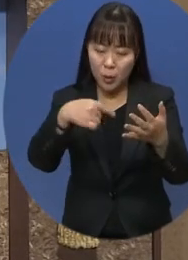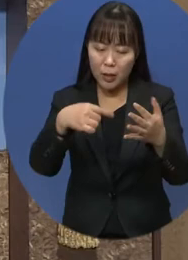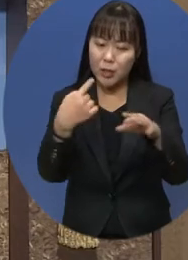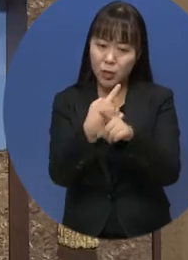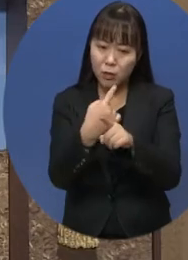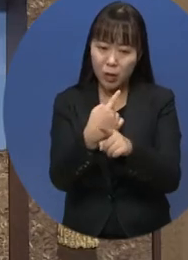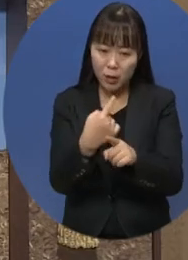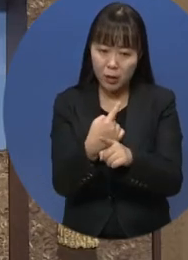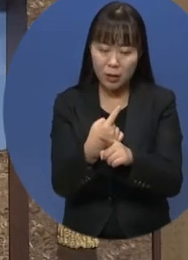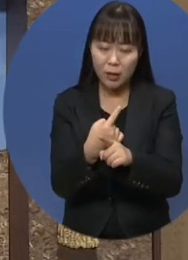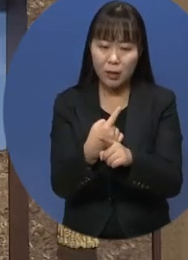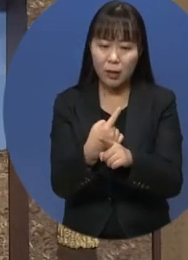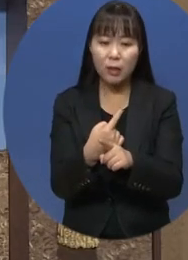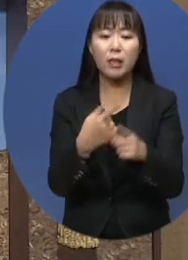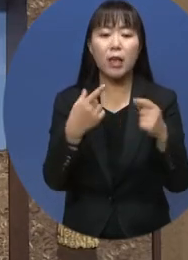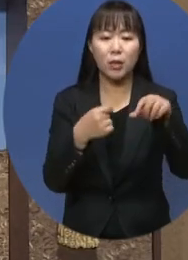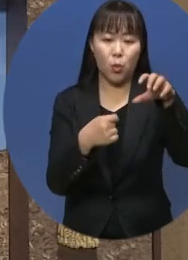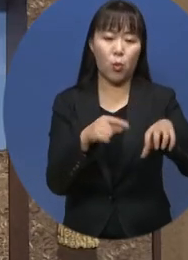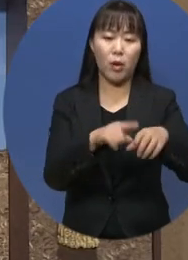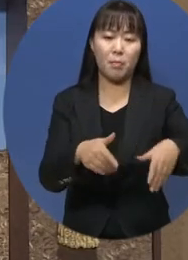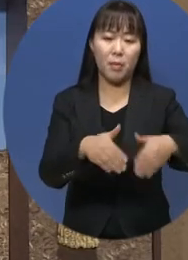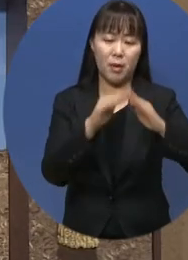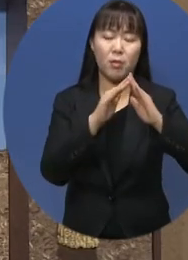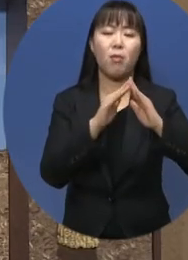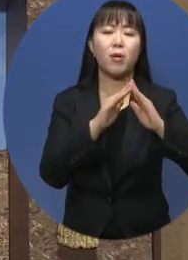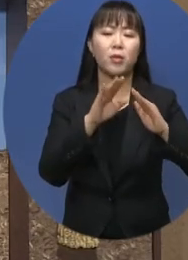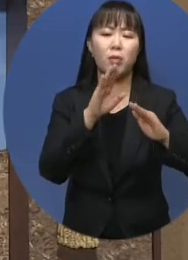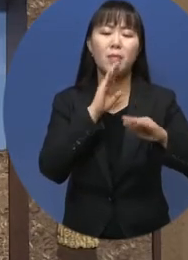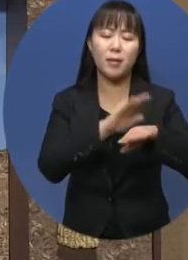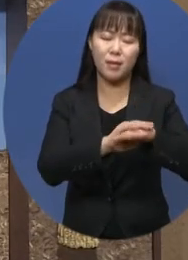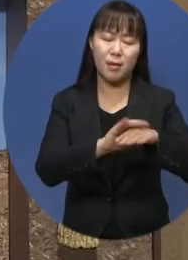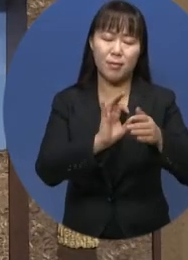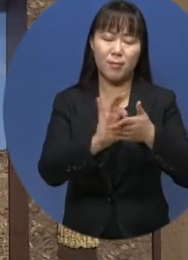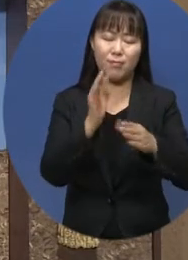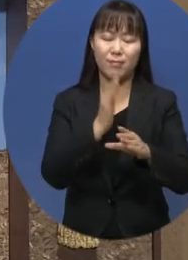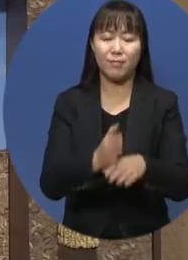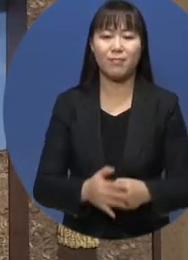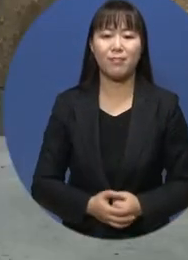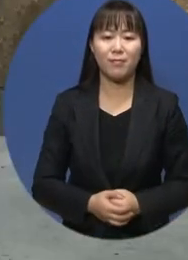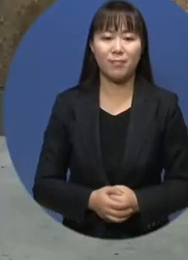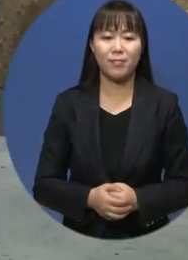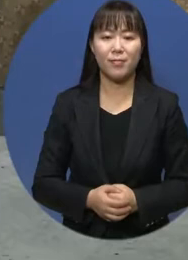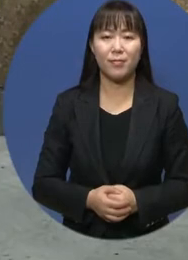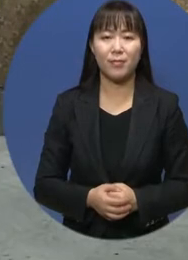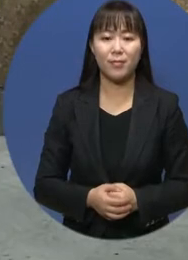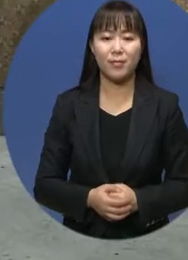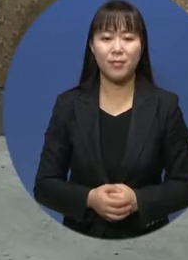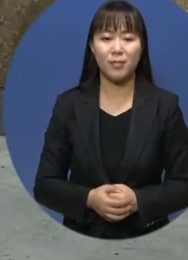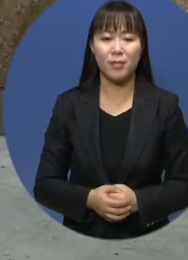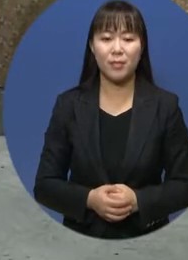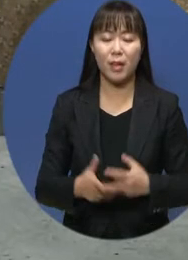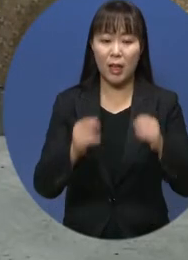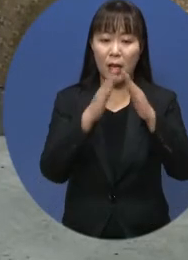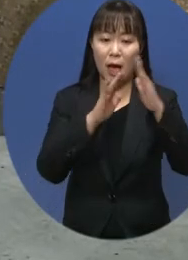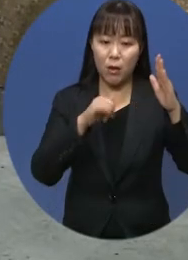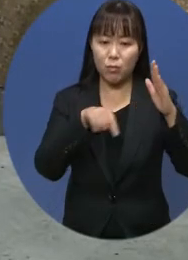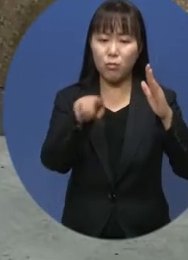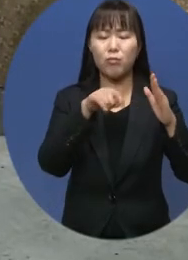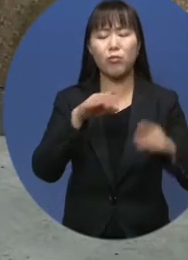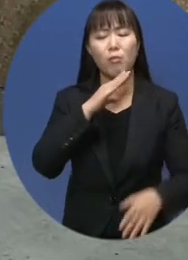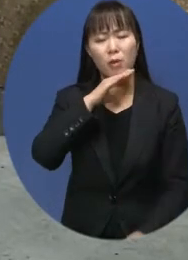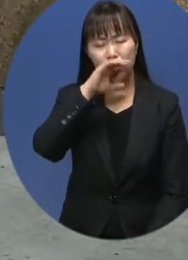그리고 치유하는 케어하는 공간을 만들어서 아주 잘 활용하고 있음 4 네 그럼 그 가족 분들도 굉장히